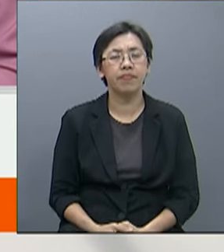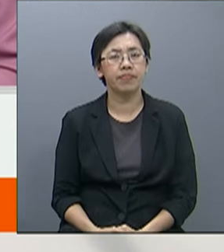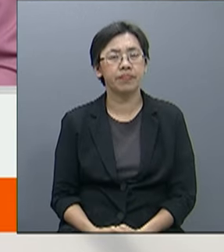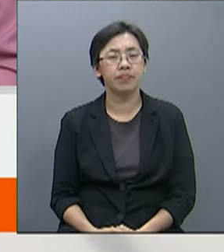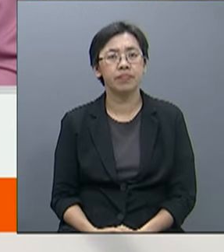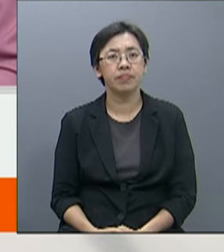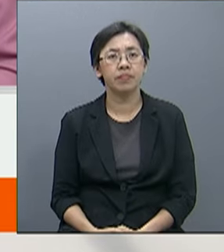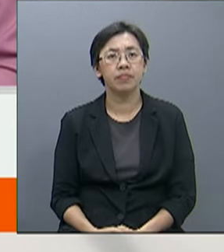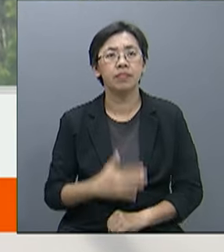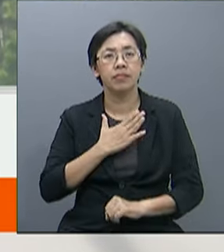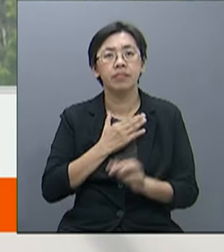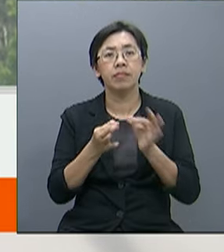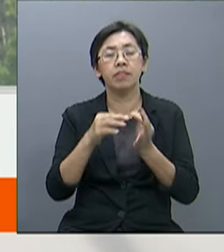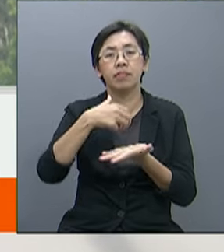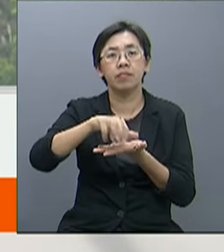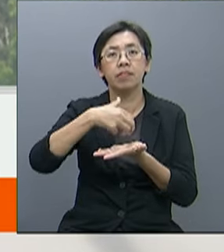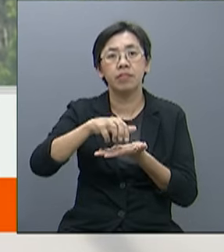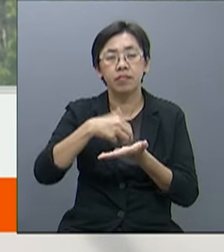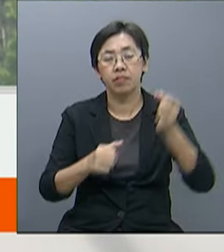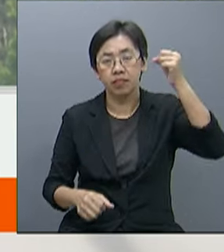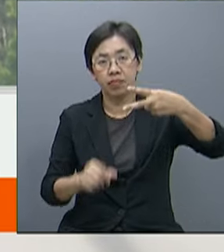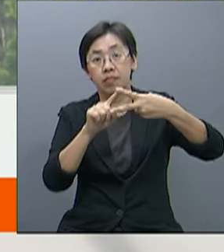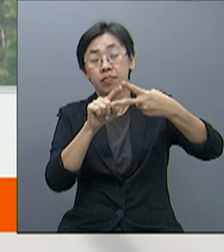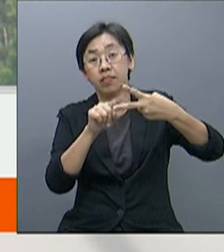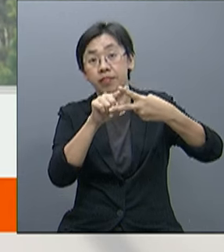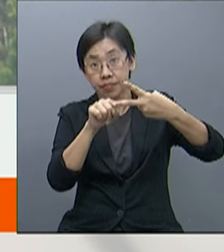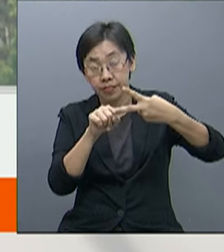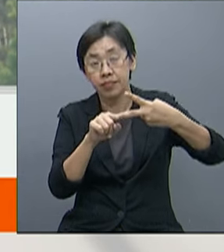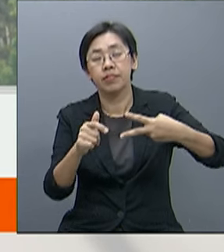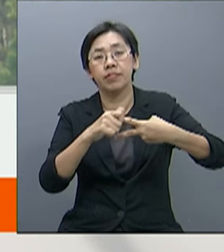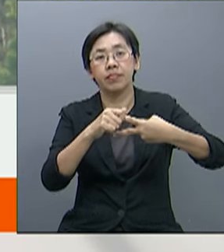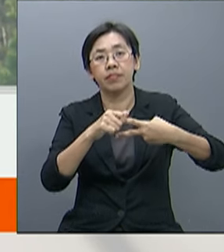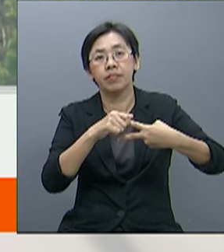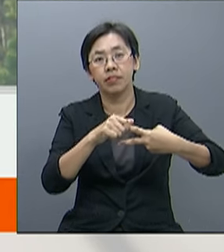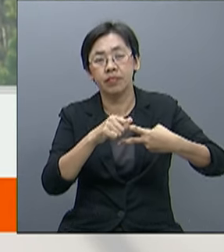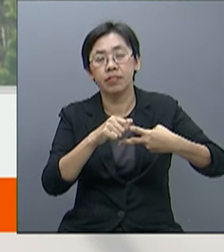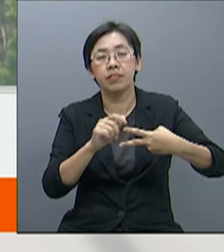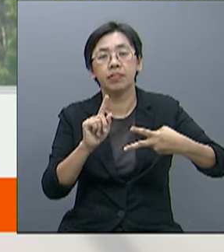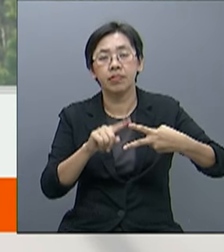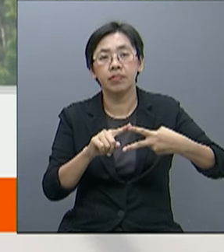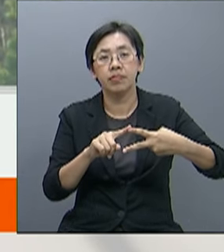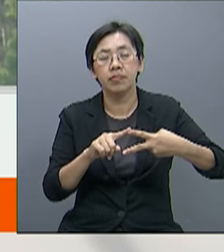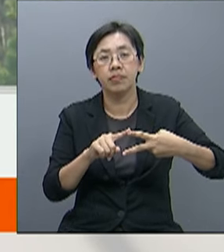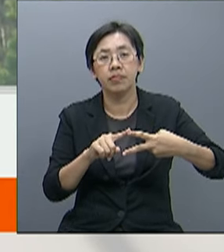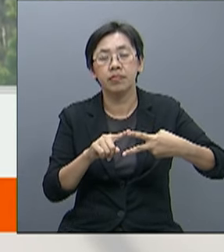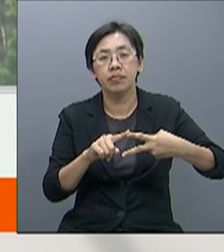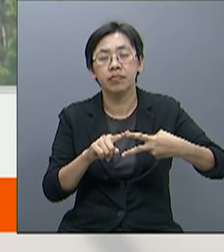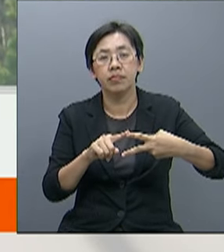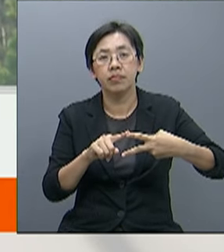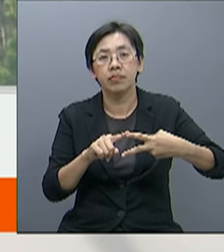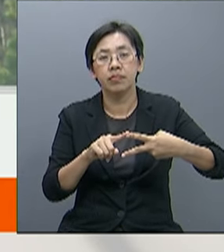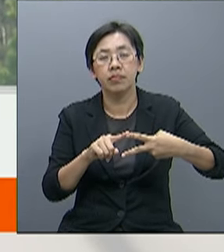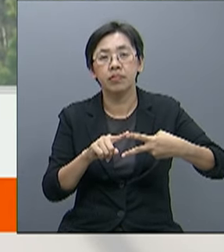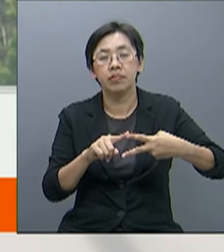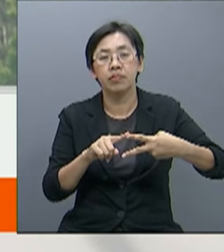ย่างนี้นะครับผมเรียนไป2ออปชันที่เราให้ผมเปิดไปนะครับก็คือว่าหนึ่งคุณรื้อหรือว่าสองคุณหันแอนเทนนา